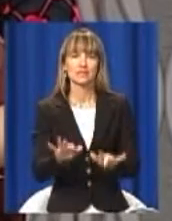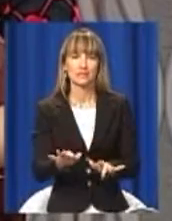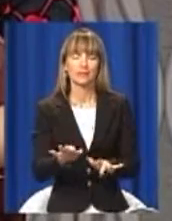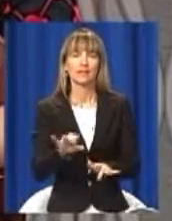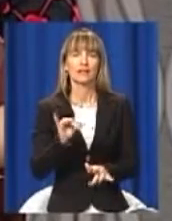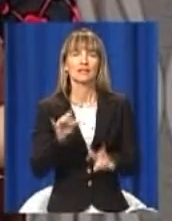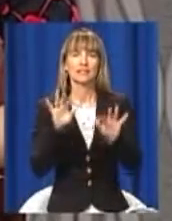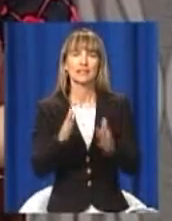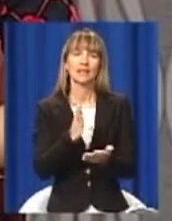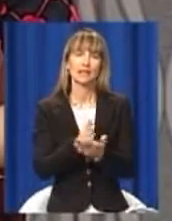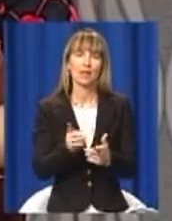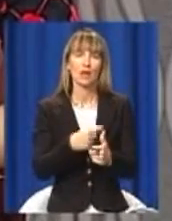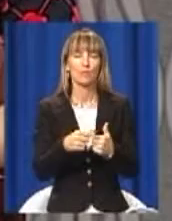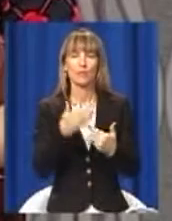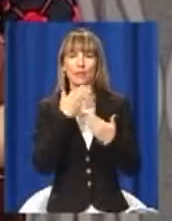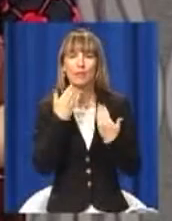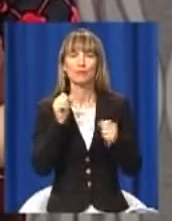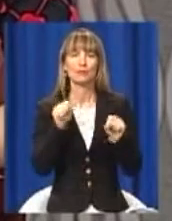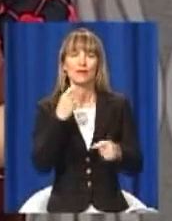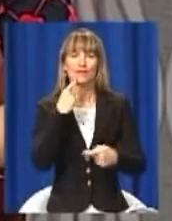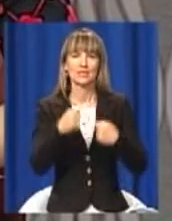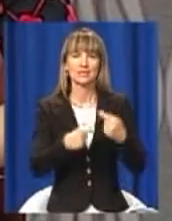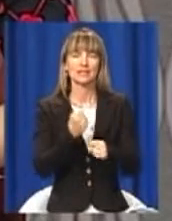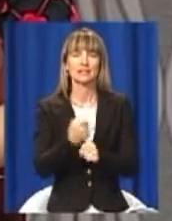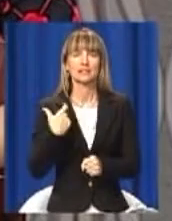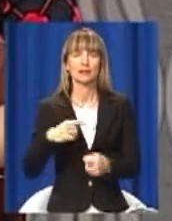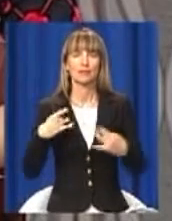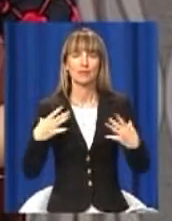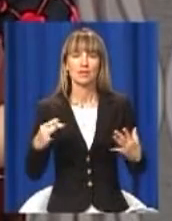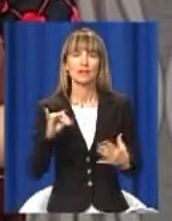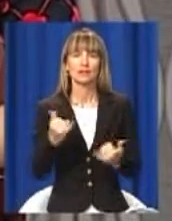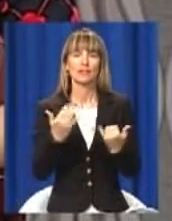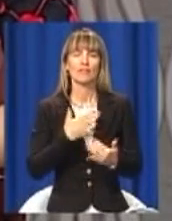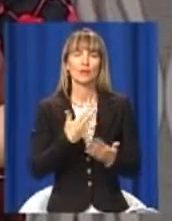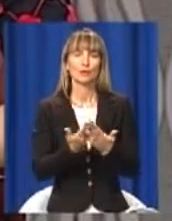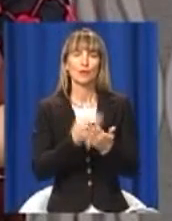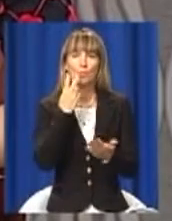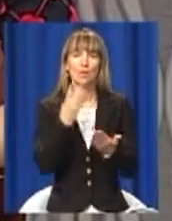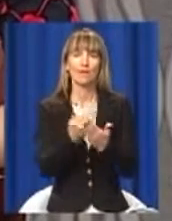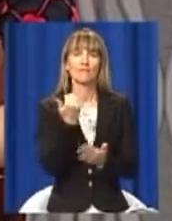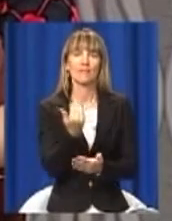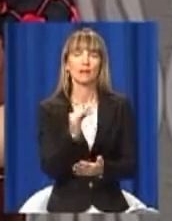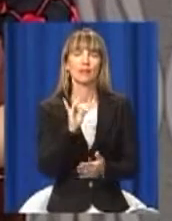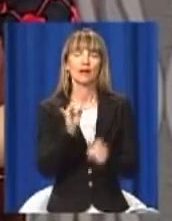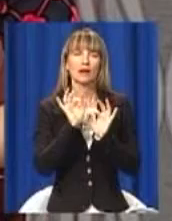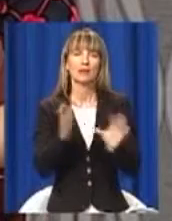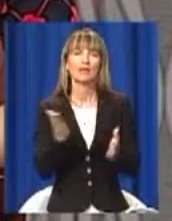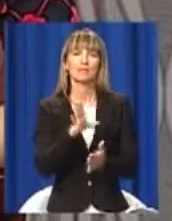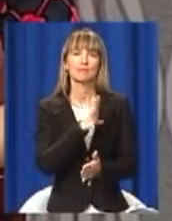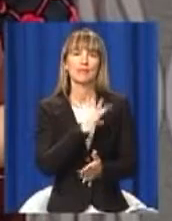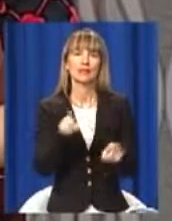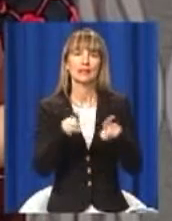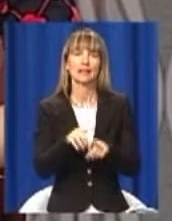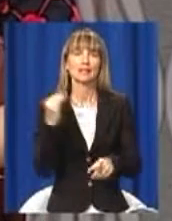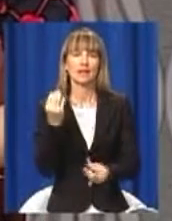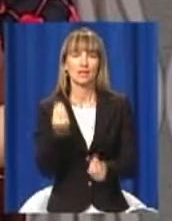хоч сніг навіть є або немає його, можна завжди влаштувати собі свята. І зараз ми у нашому сюжеті покажемо вам і розкажемо, які взагалі бувають такі цікаві